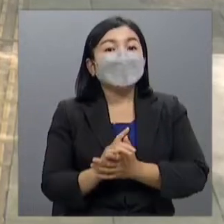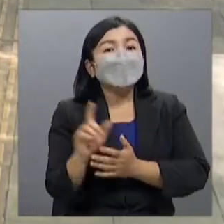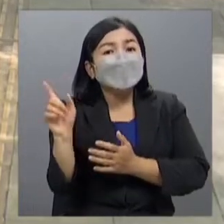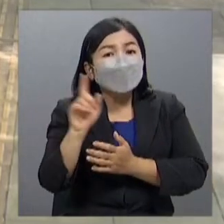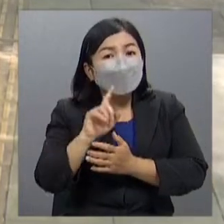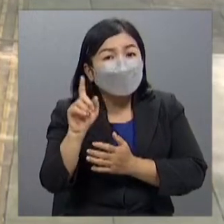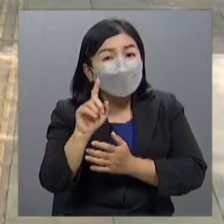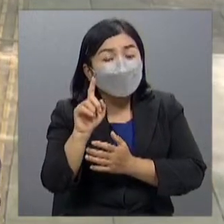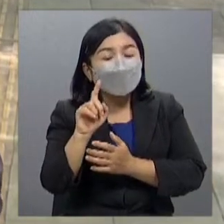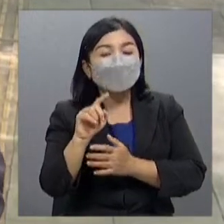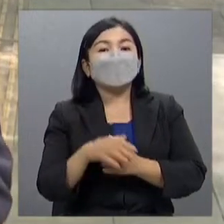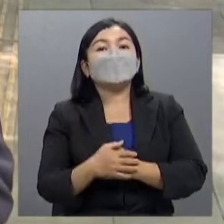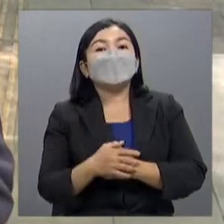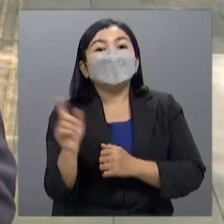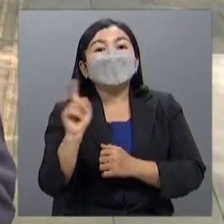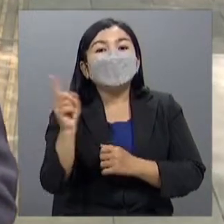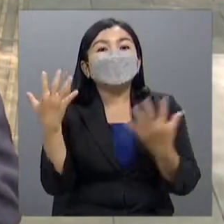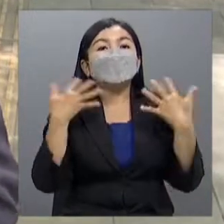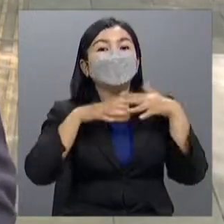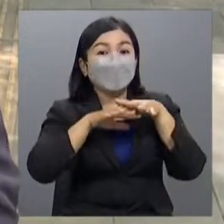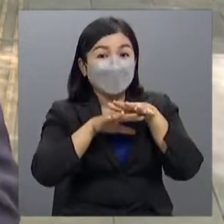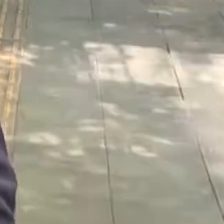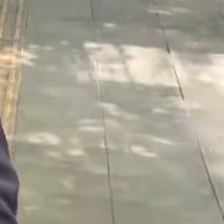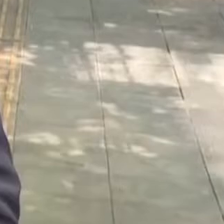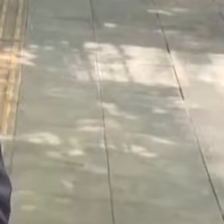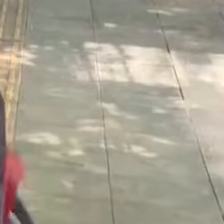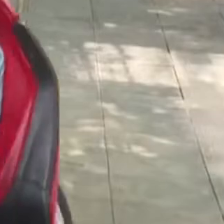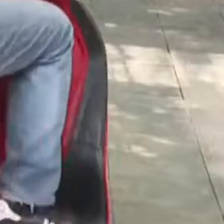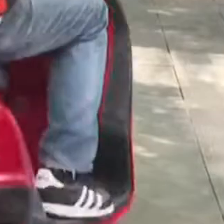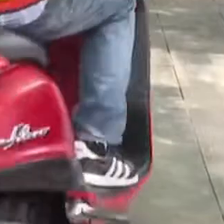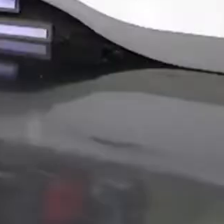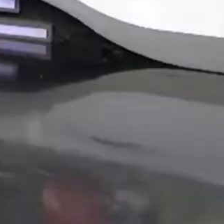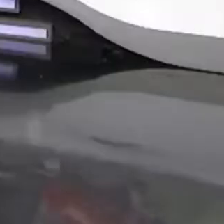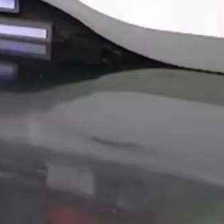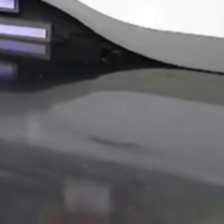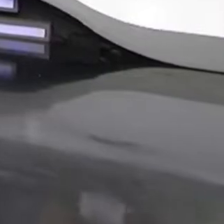ลและมีจุดร่วมกันนะคะสำหรับการใช้พื้นที่ร่วมบนทางเท้าค่ะ ค่ะขอบคุณ